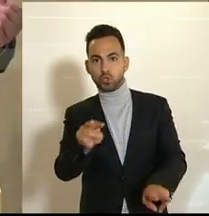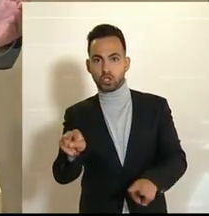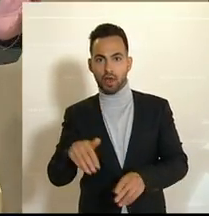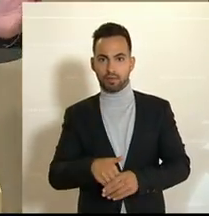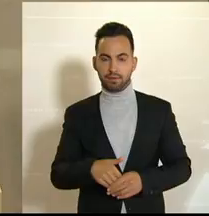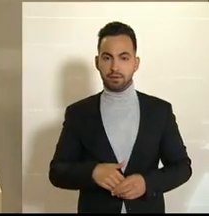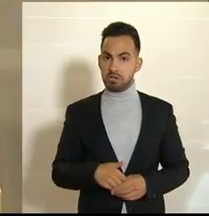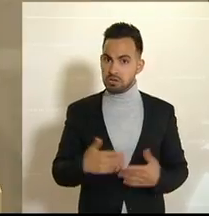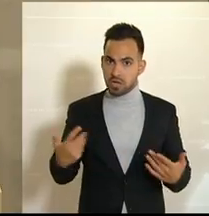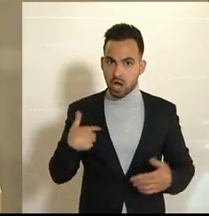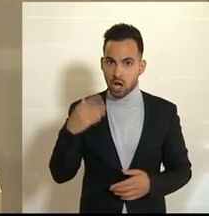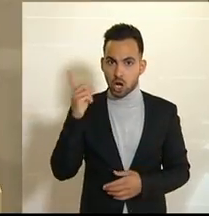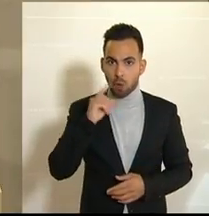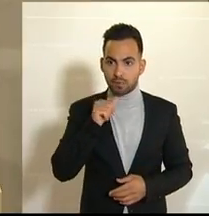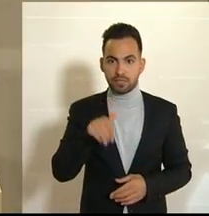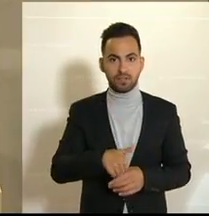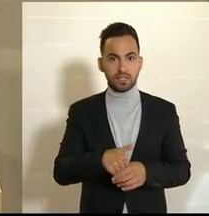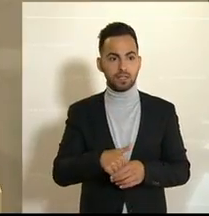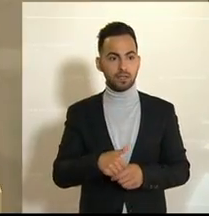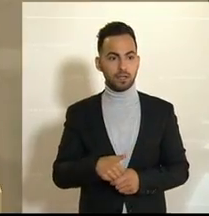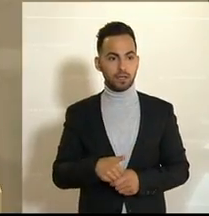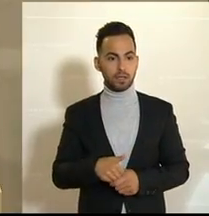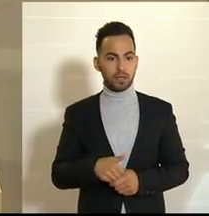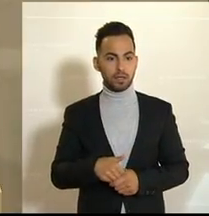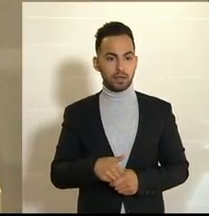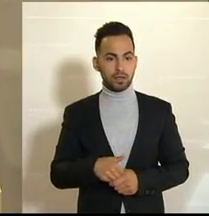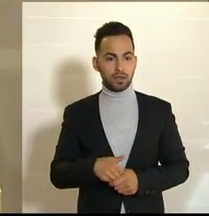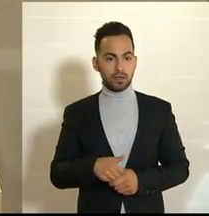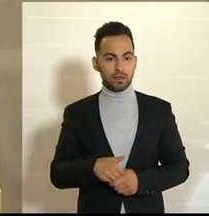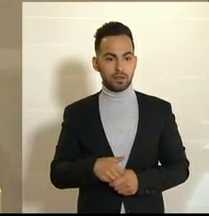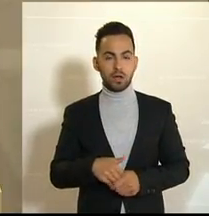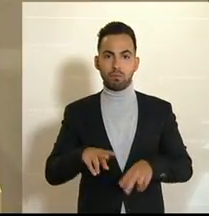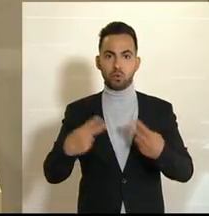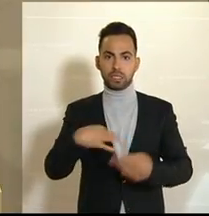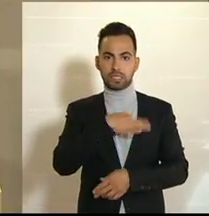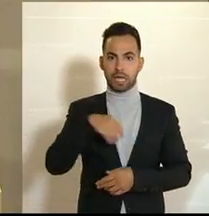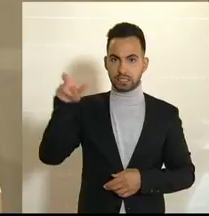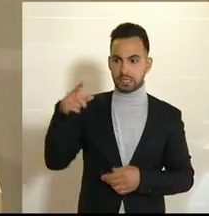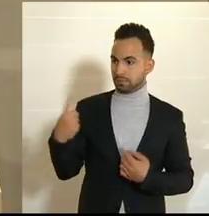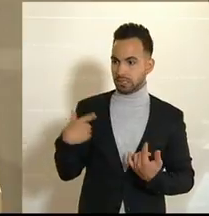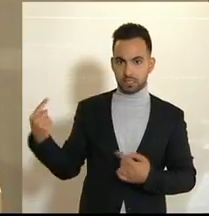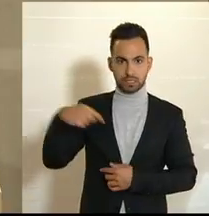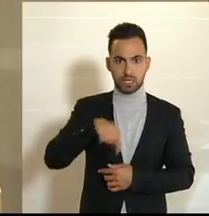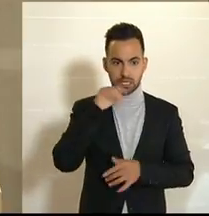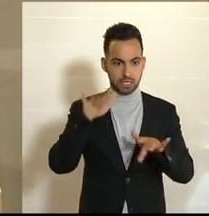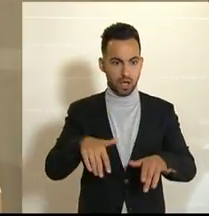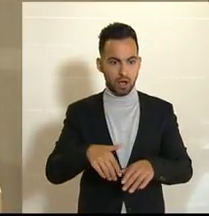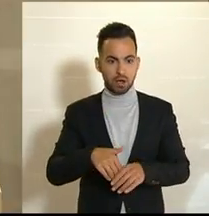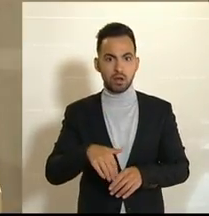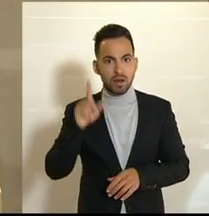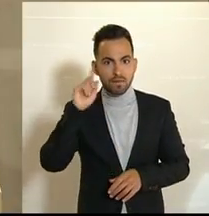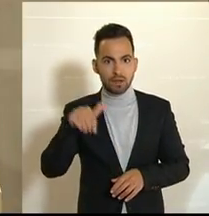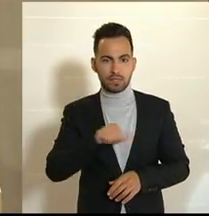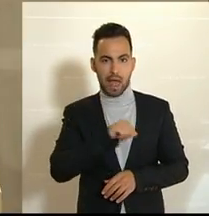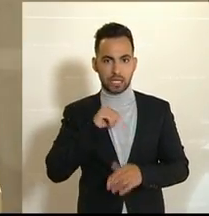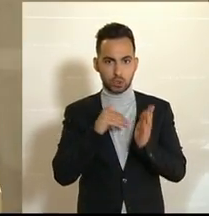Und ich glaube auch nicht, dass im Endeffekt der Herr Bundeskanzler, der jetzt nicht da ist, eigentlich weiß, dass er ein eigenes